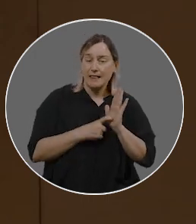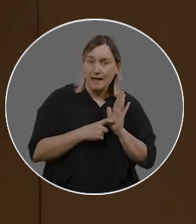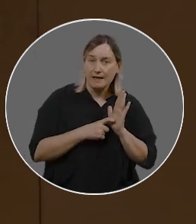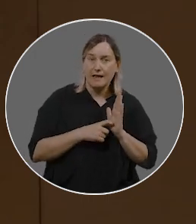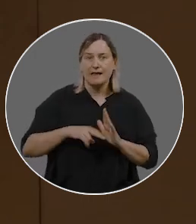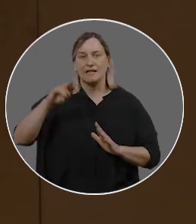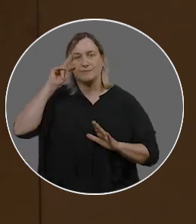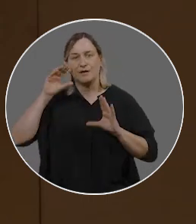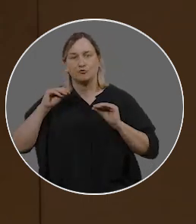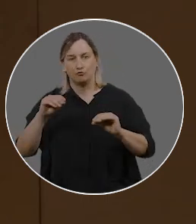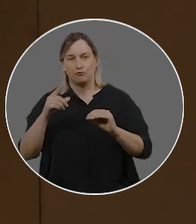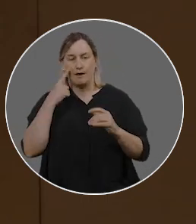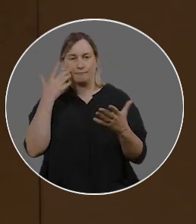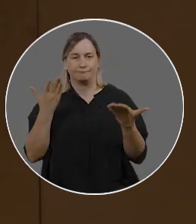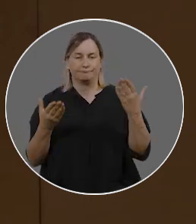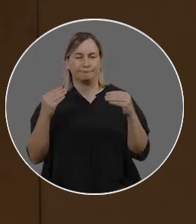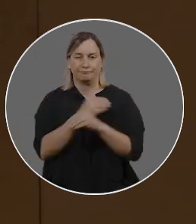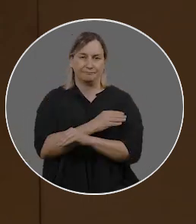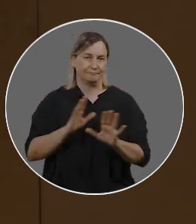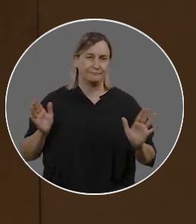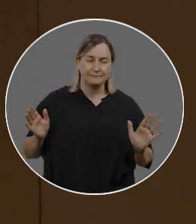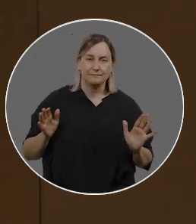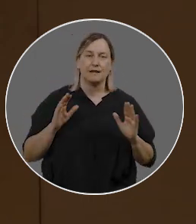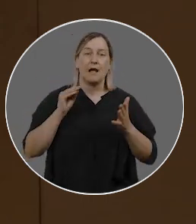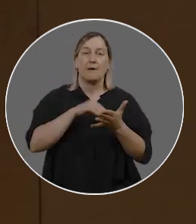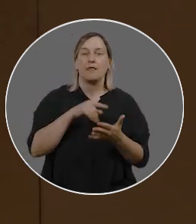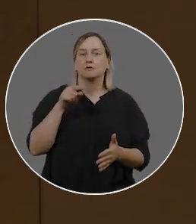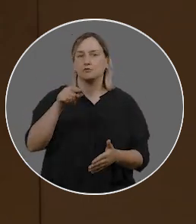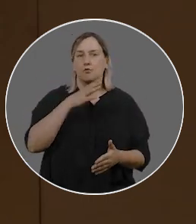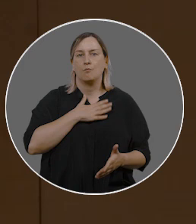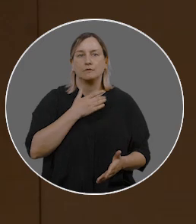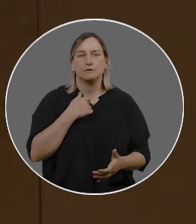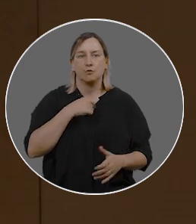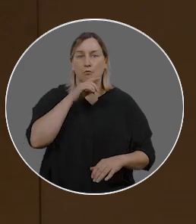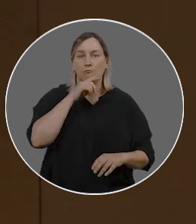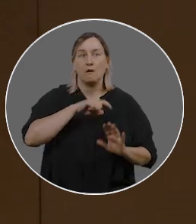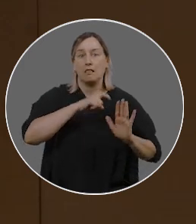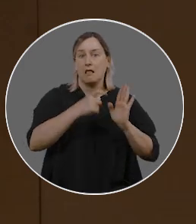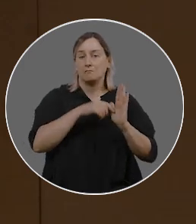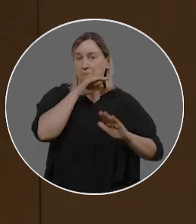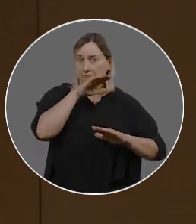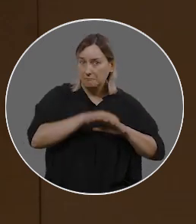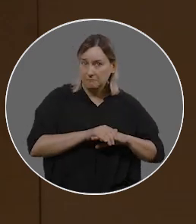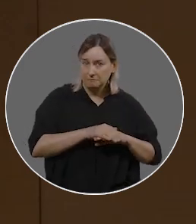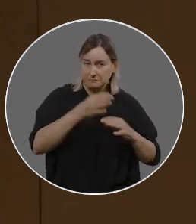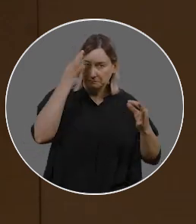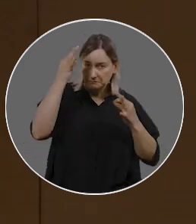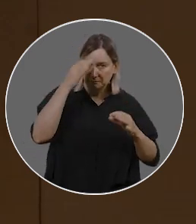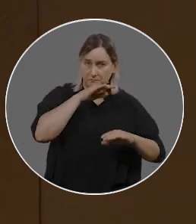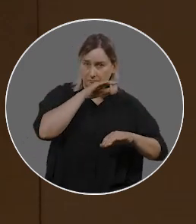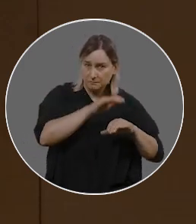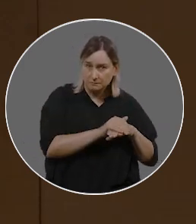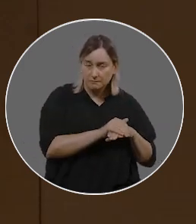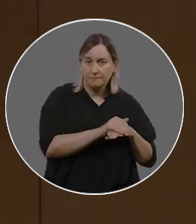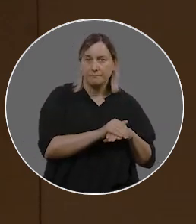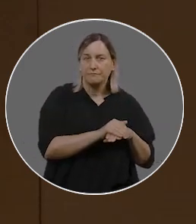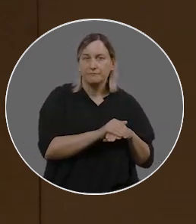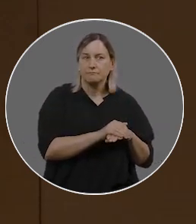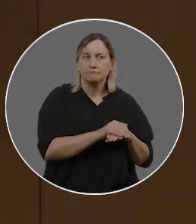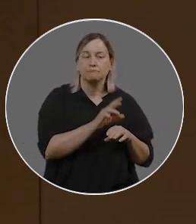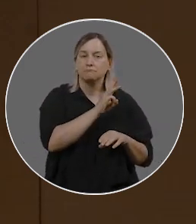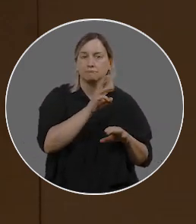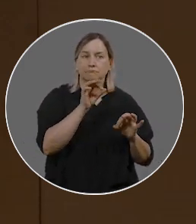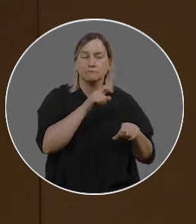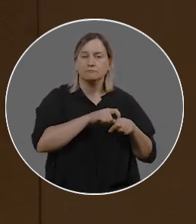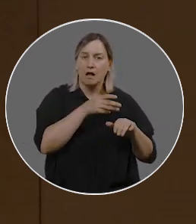l'experiència d'usuari no és el mateix. A vegades tu pots estar complint estrictament la llei i aquella pàgina és